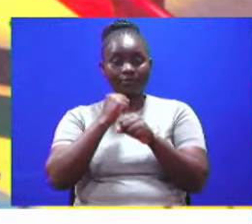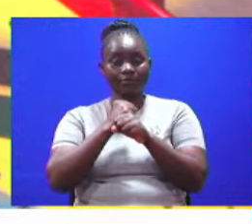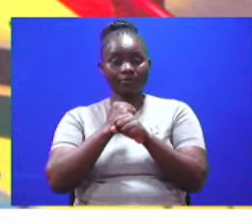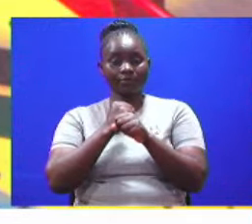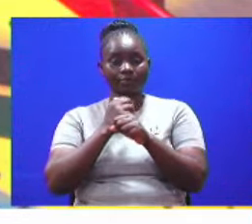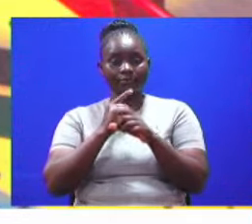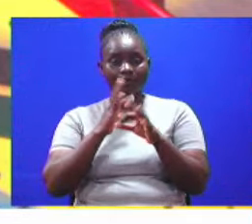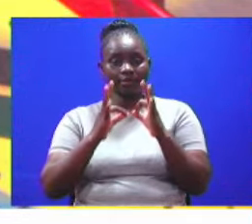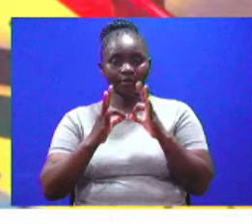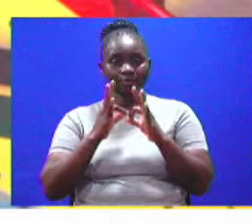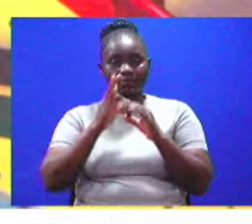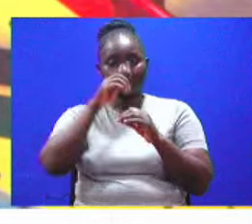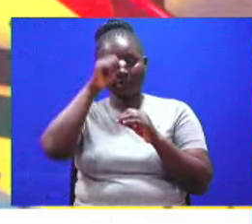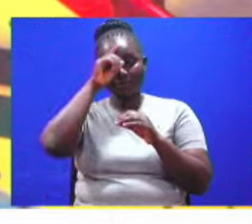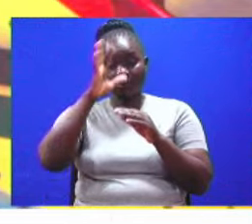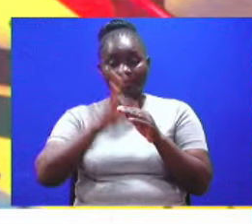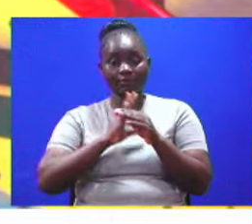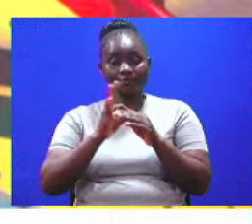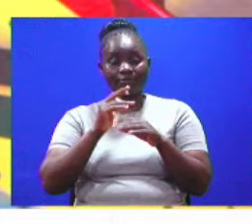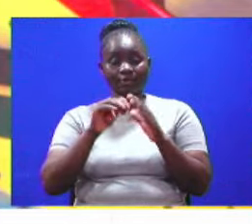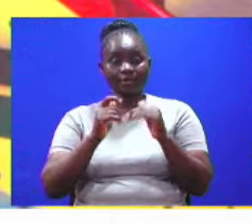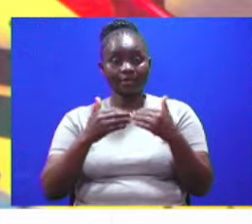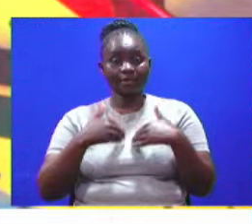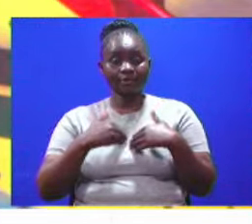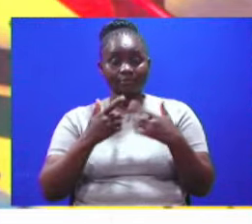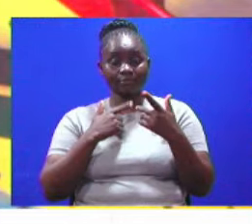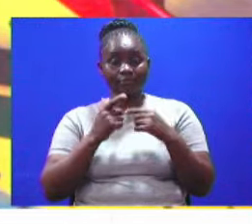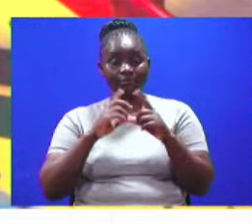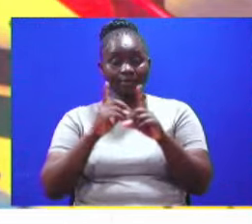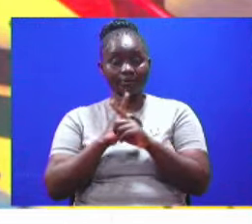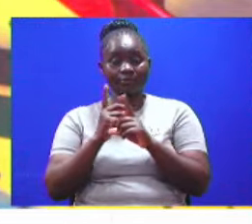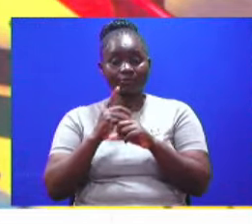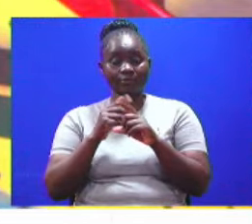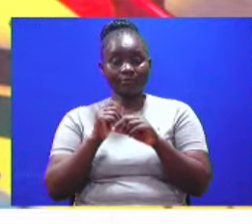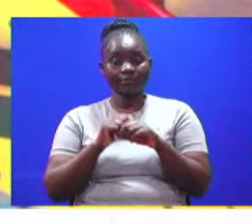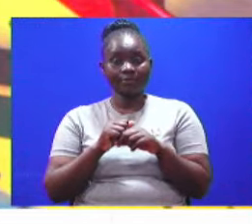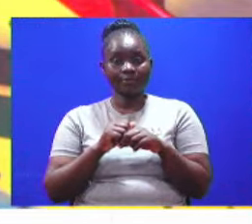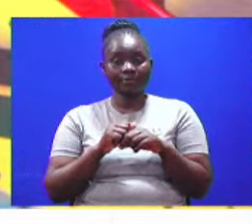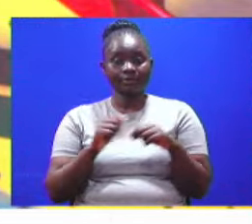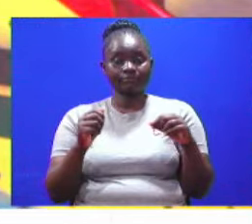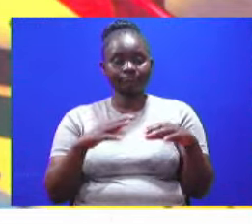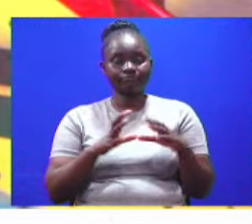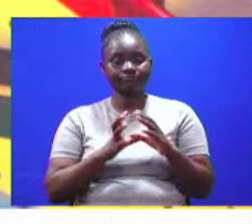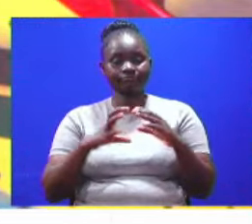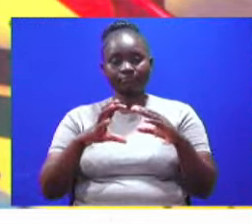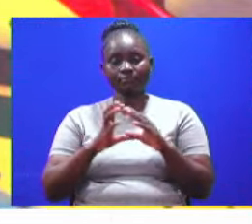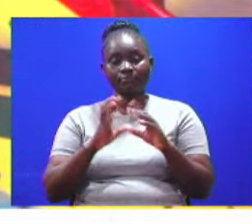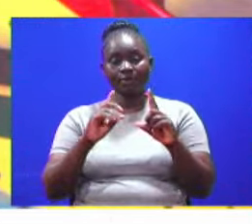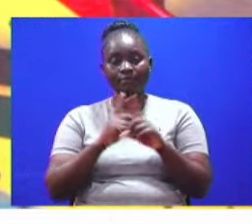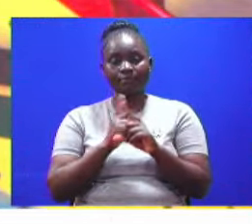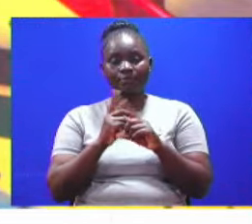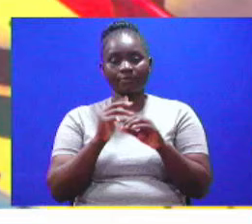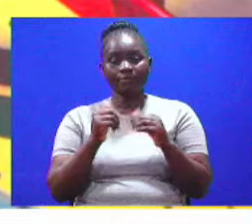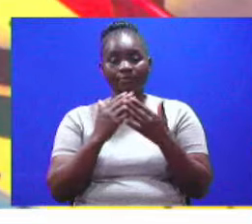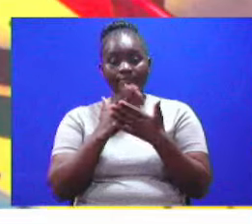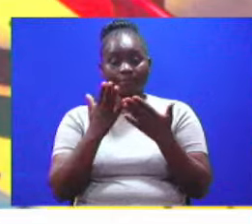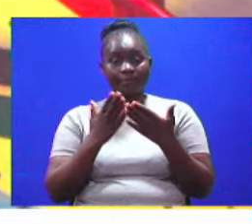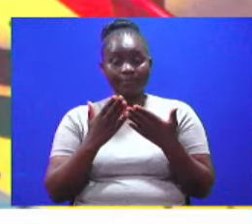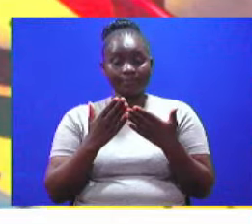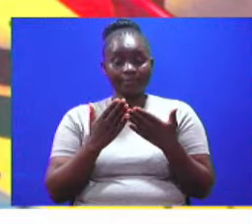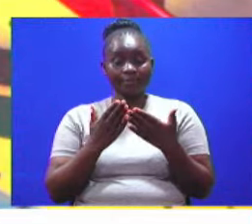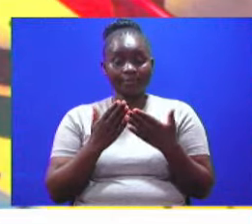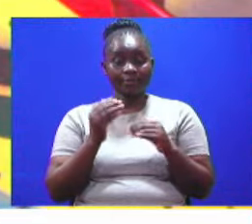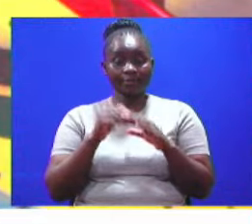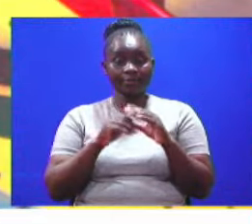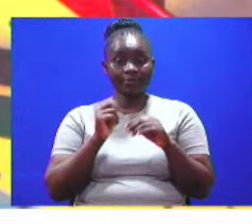triko chikobage gukirania amaganiyo abo ni gabara aho anene ku Rwase cyisagiya ekiye byombe byo kigendetse ko ba kigweso kimeye